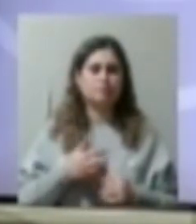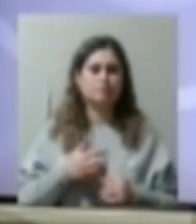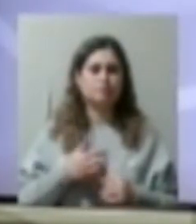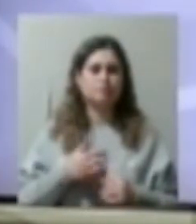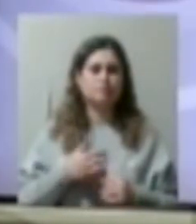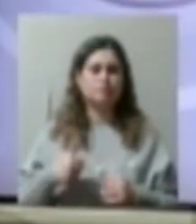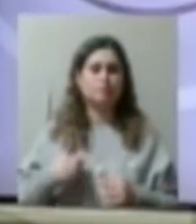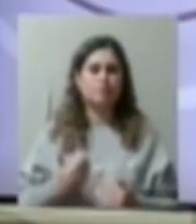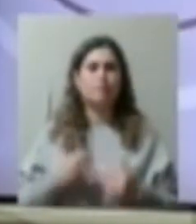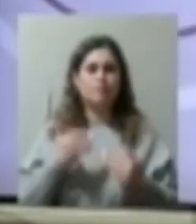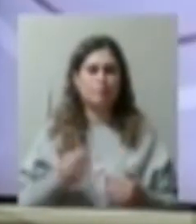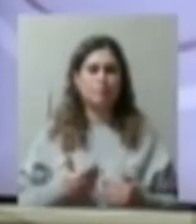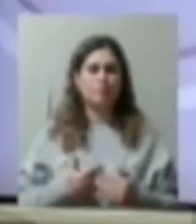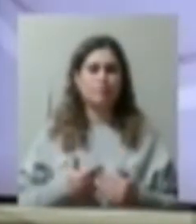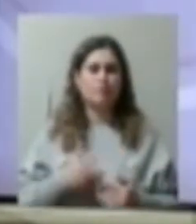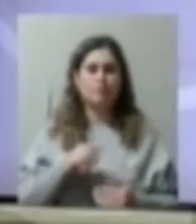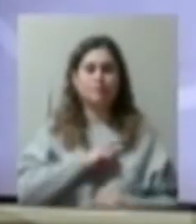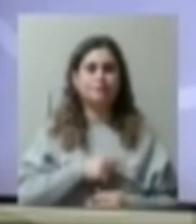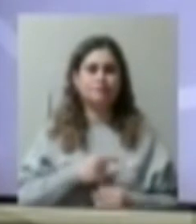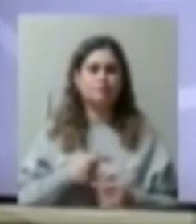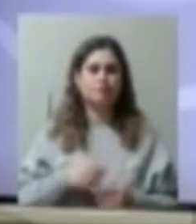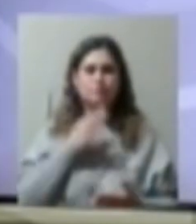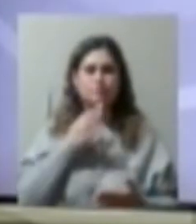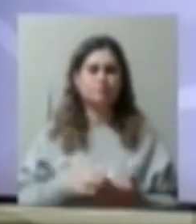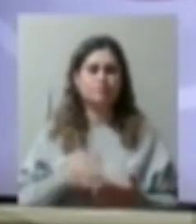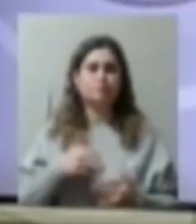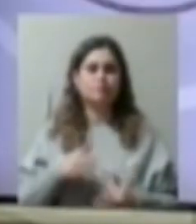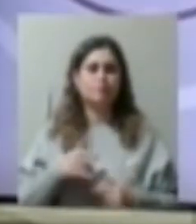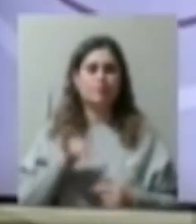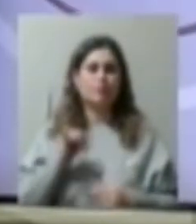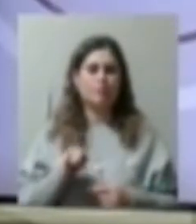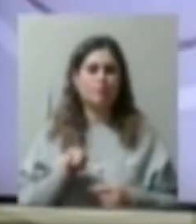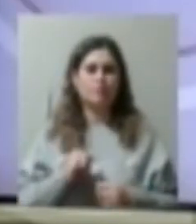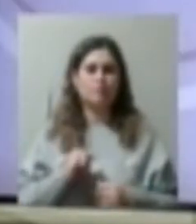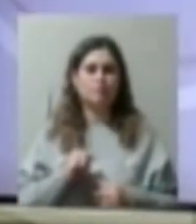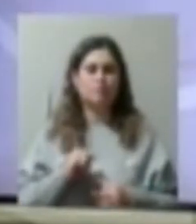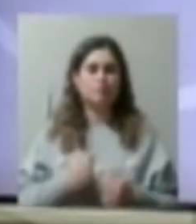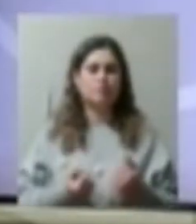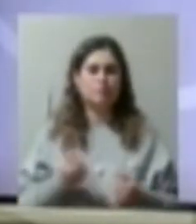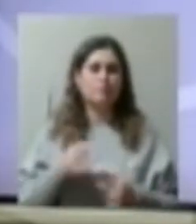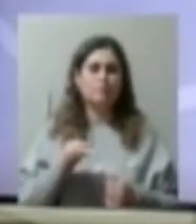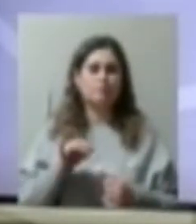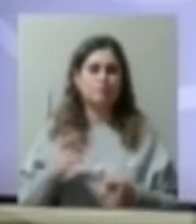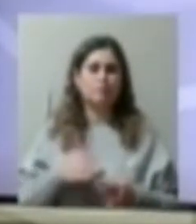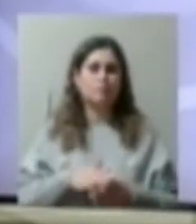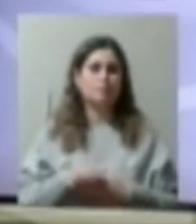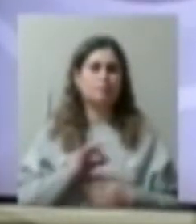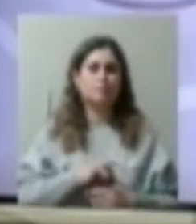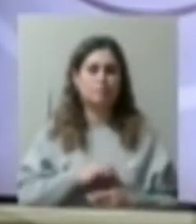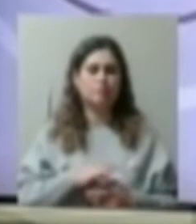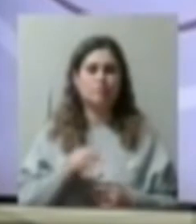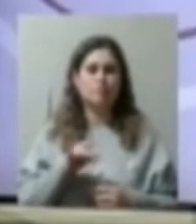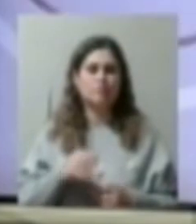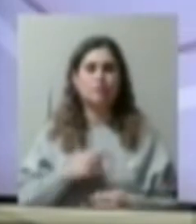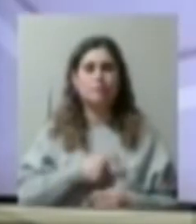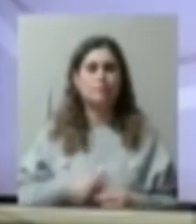хочуть підняти, посилити, точніше, відповідальність як пішоходів, так і водіїв і пасажирів, які не використовують пасивні засоби